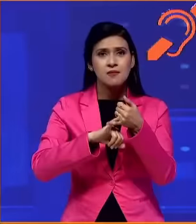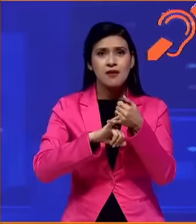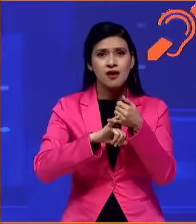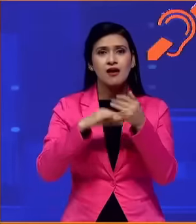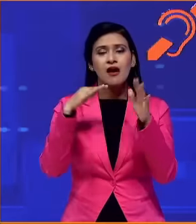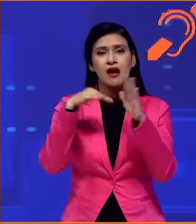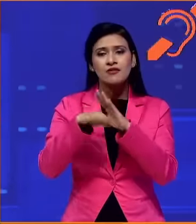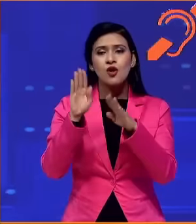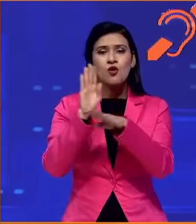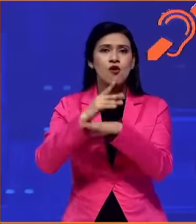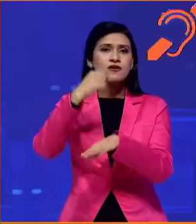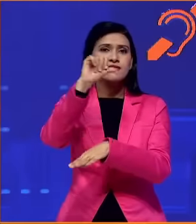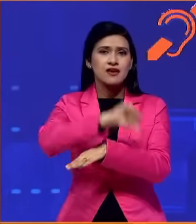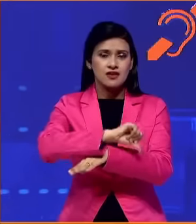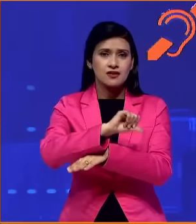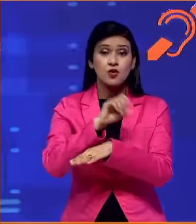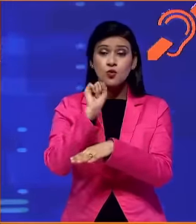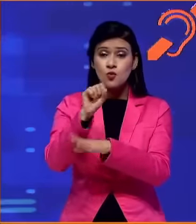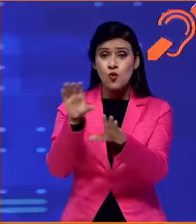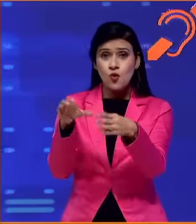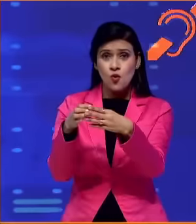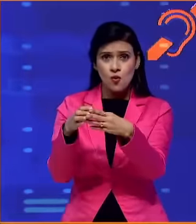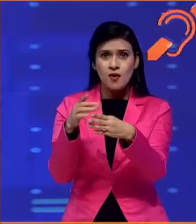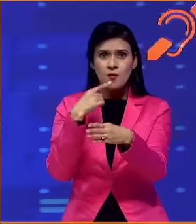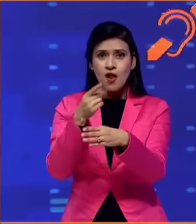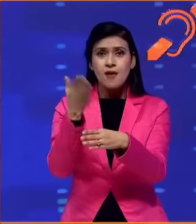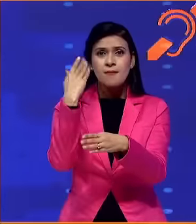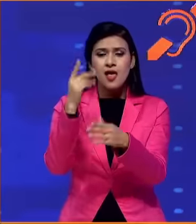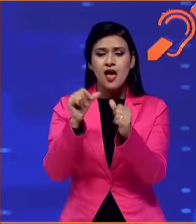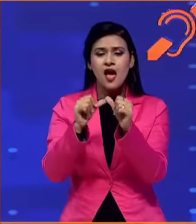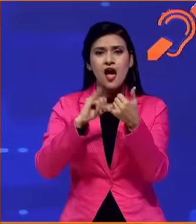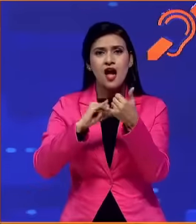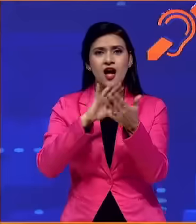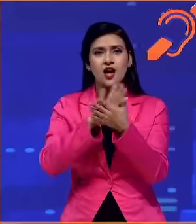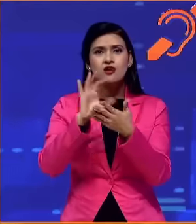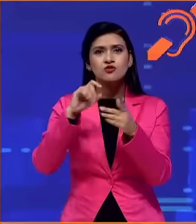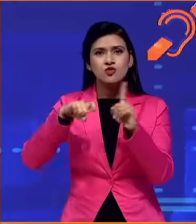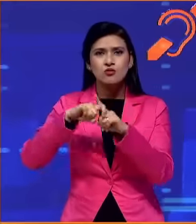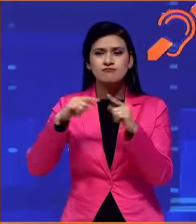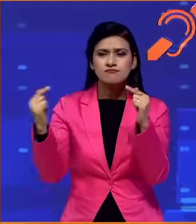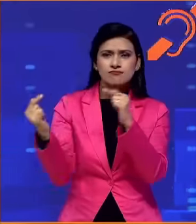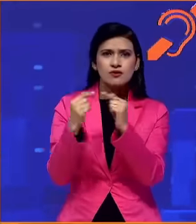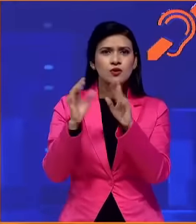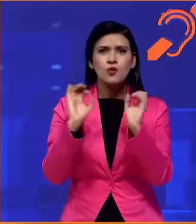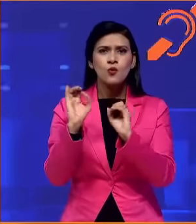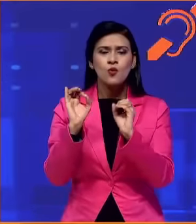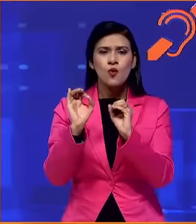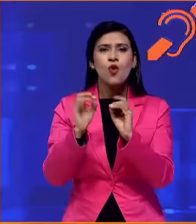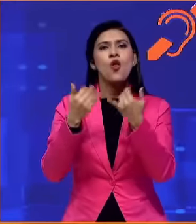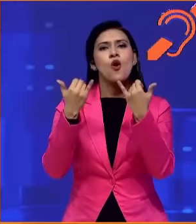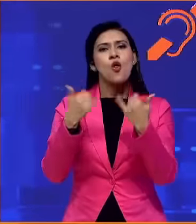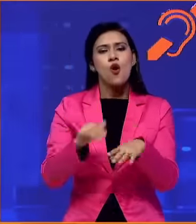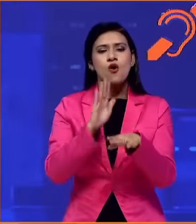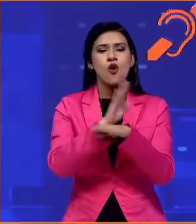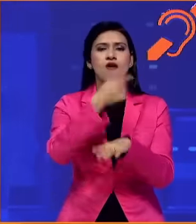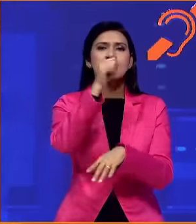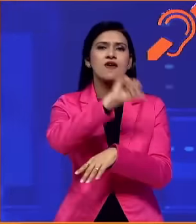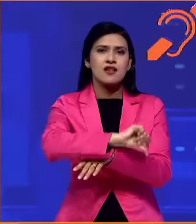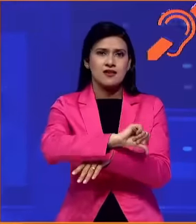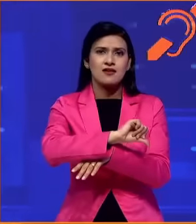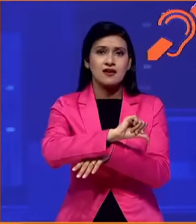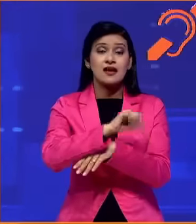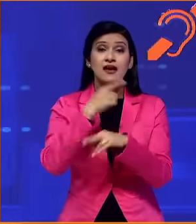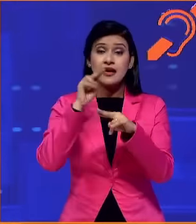पार्टीके नेताओंकाकहनाहैकिअगरआपने अशोकगहलोतसेटकरावनकियाहोताऔरसाथ मिलकरचुनावलड़ाहोता,तोशायदऐसानहींहोता।